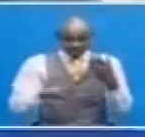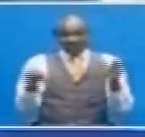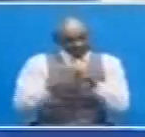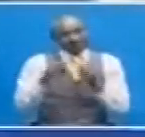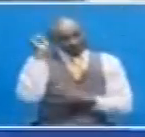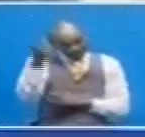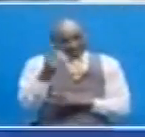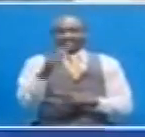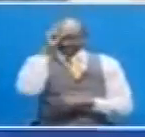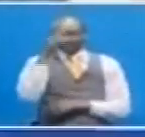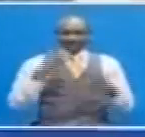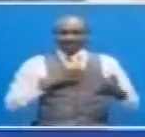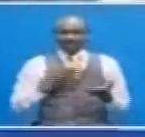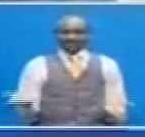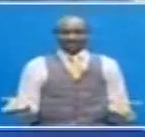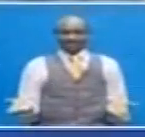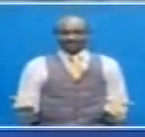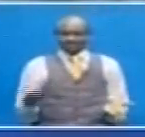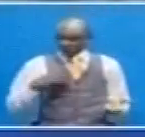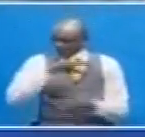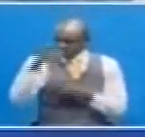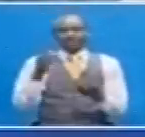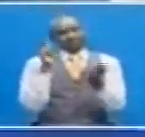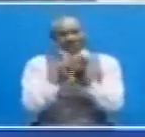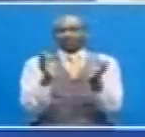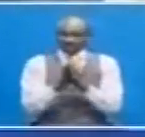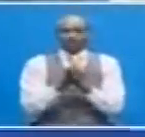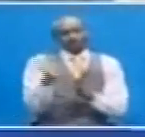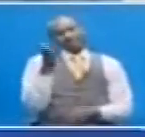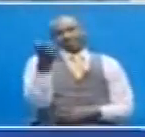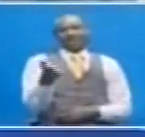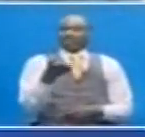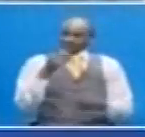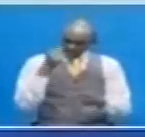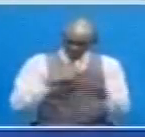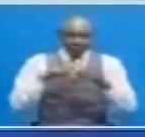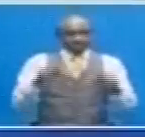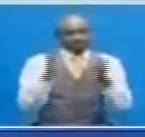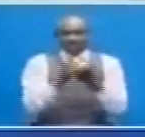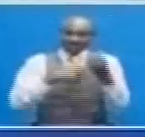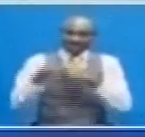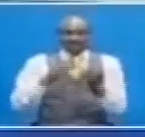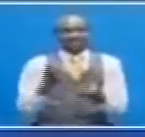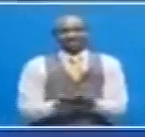was part of this government. So we shall all be meeting and proceeding with what we need to do.